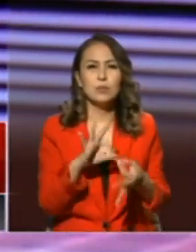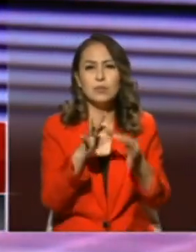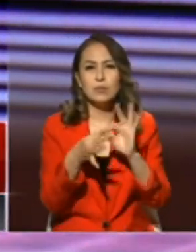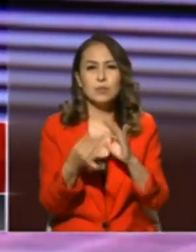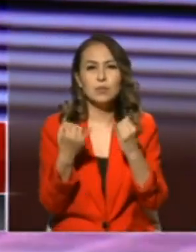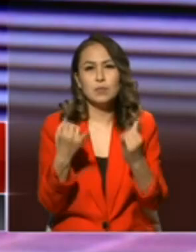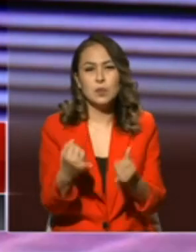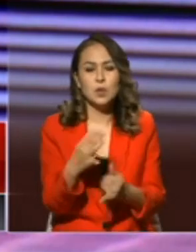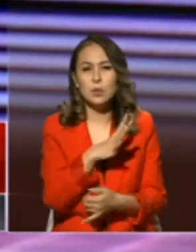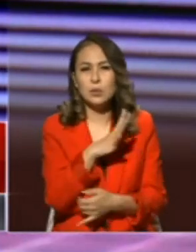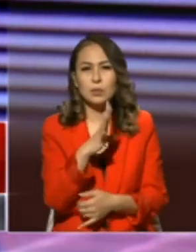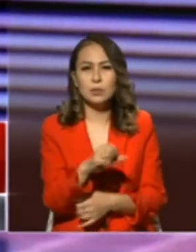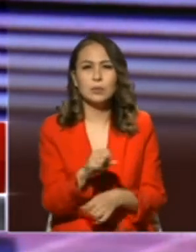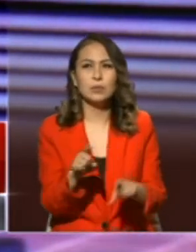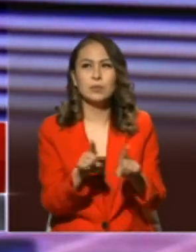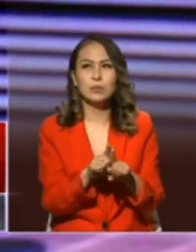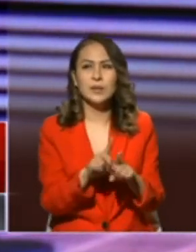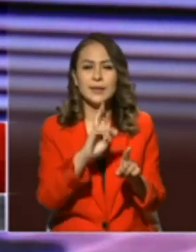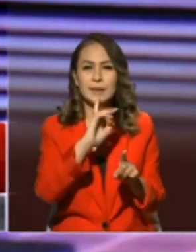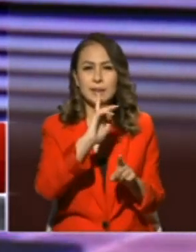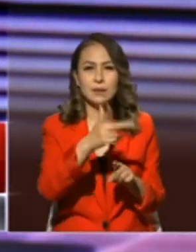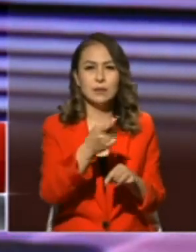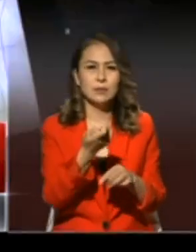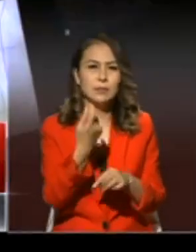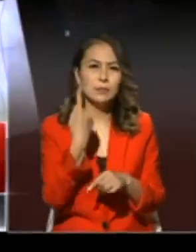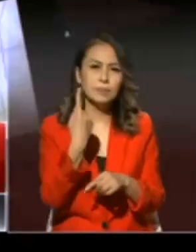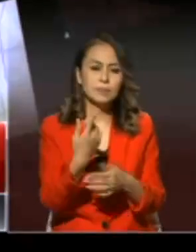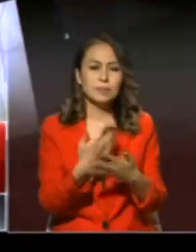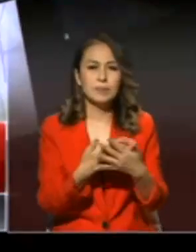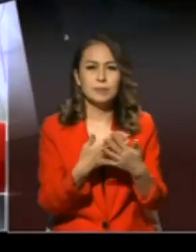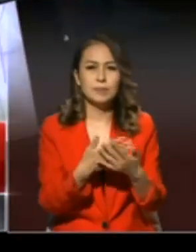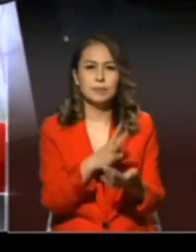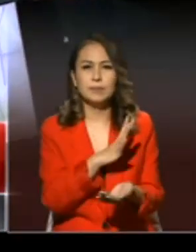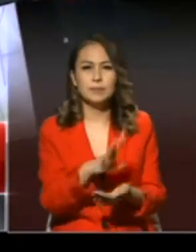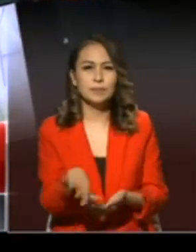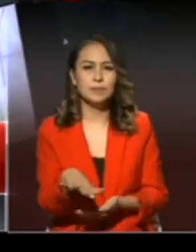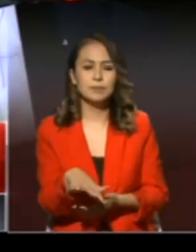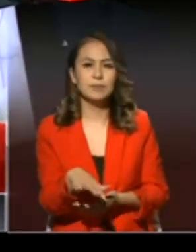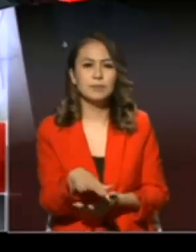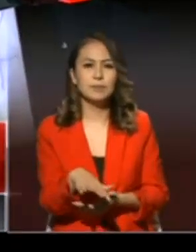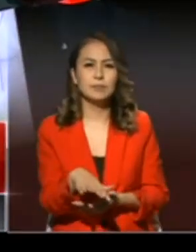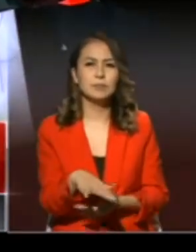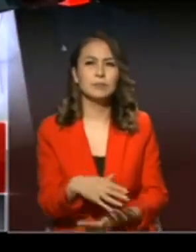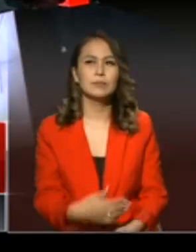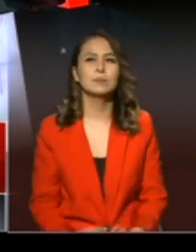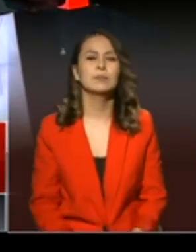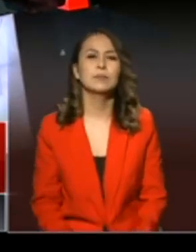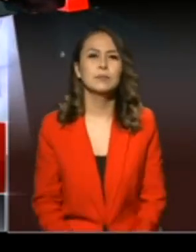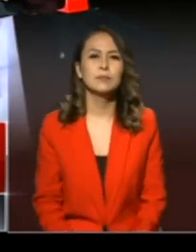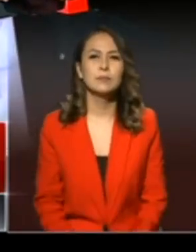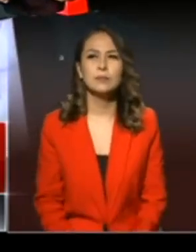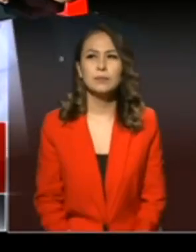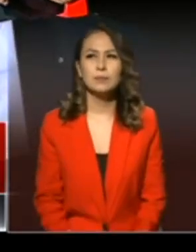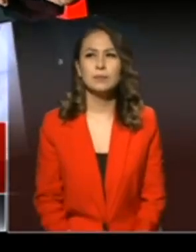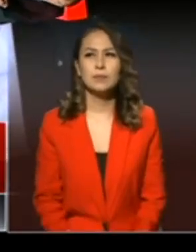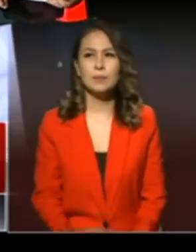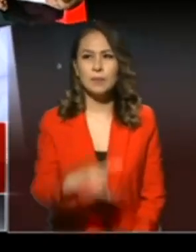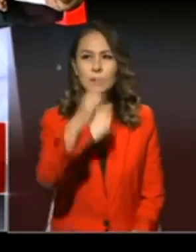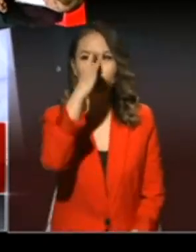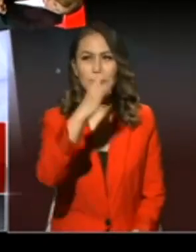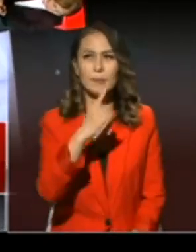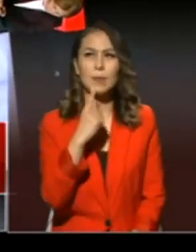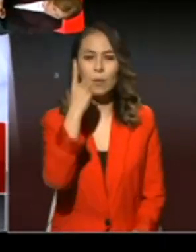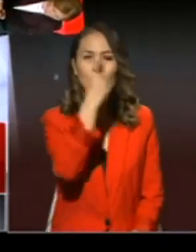біздің қателіктеріміз шығар. Но 3 жылда бірде бір не болған жоқ. Алып кете алмады. Қаншама Қазақстанда бір